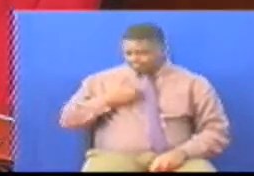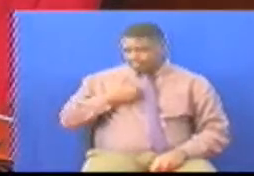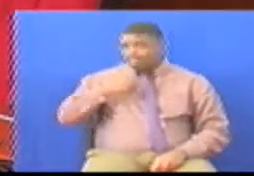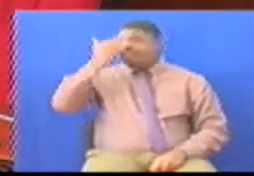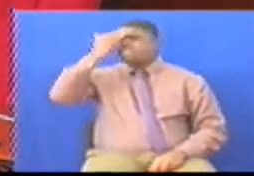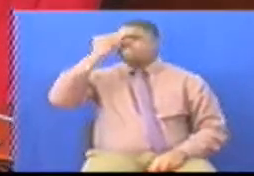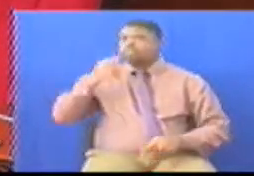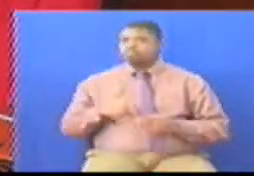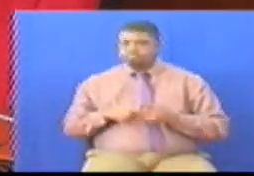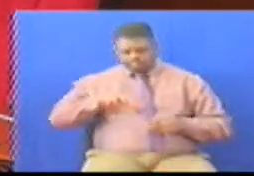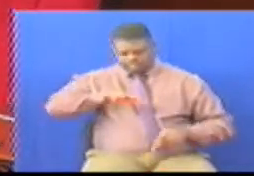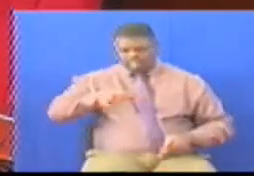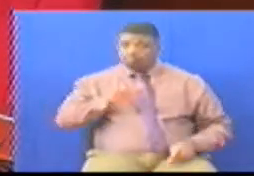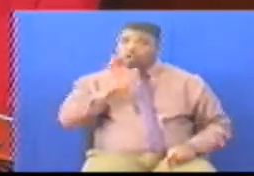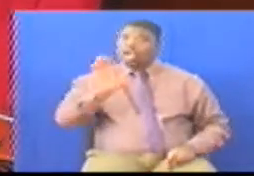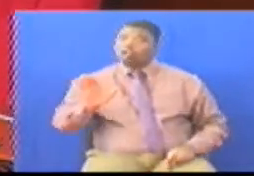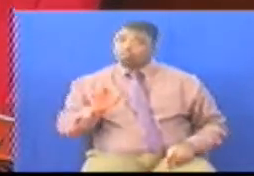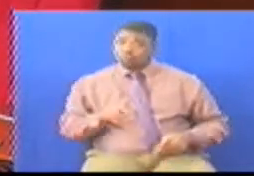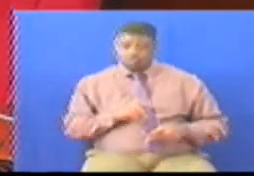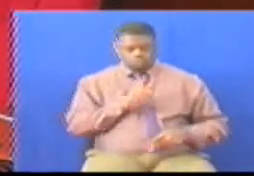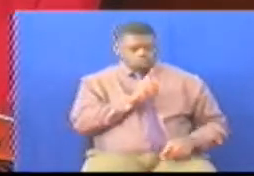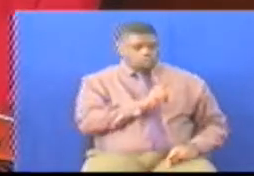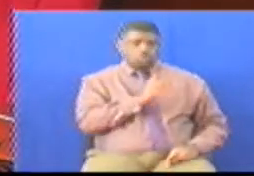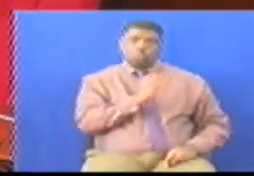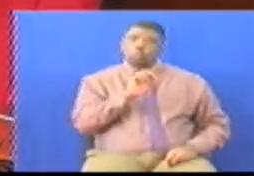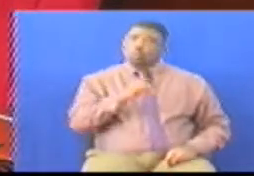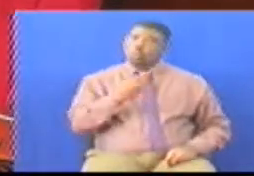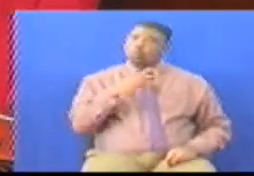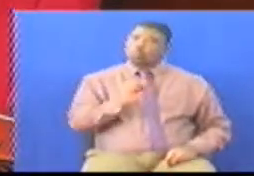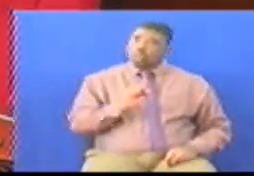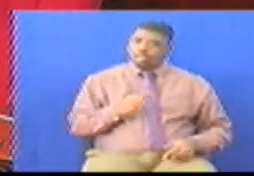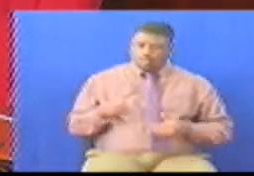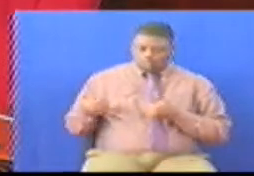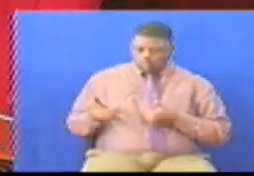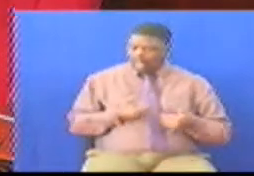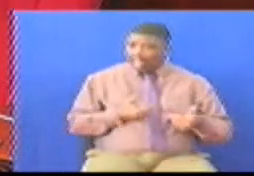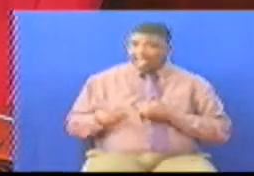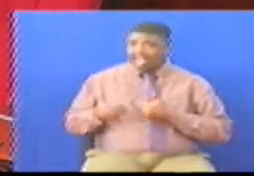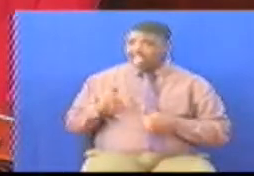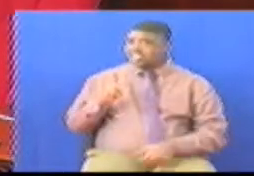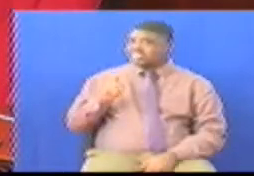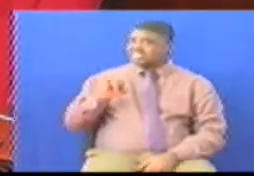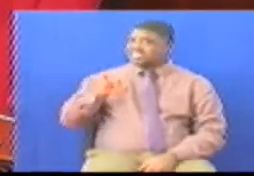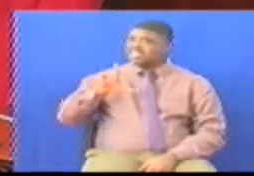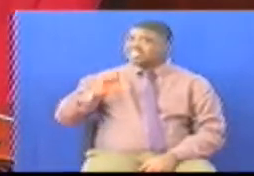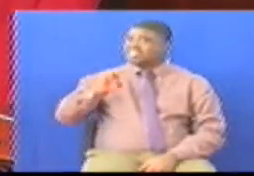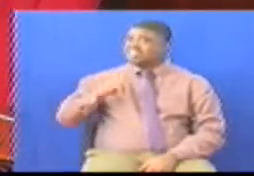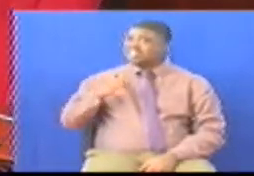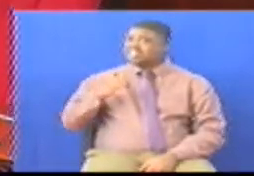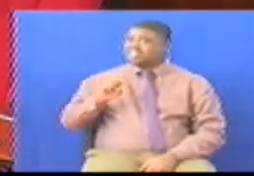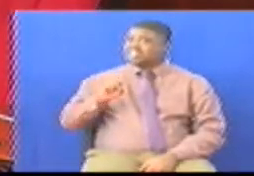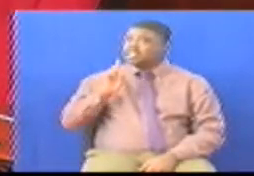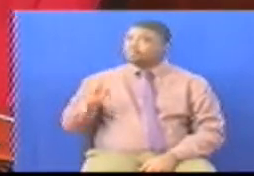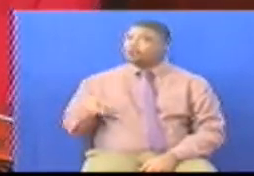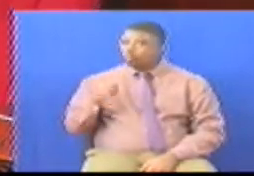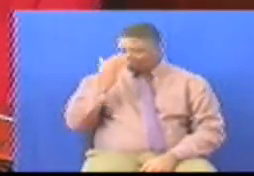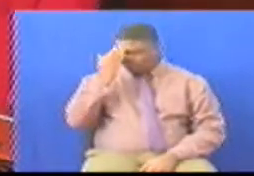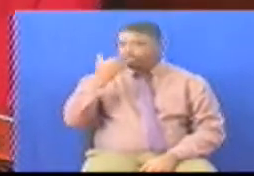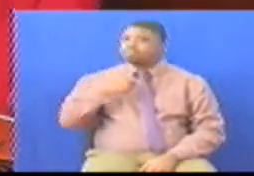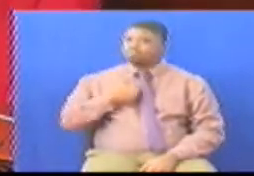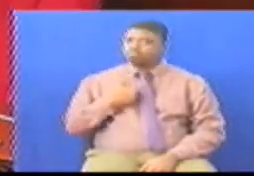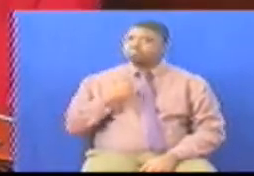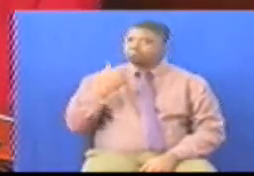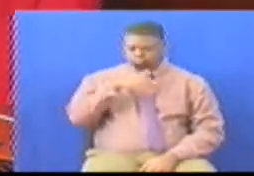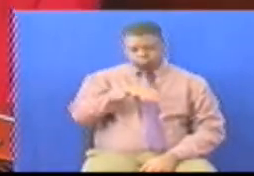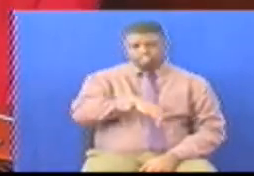kwamba katika jimbo lako la Kongwa wapo na kilindi sana ambao mimi nawafahamu, watakupigia kula na wafahamu kwamba unatosha kwa nafasi